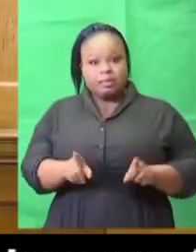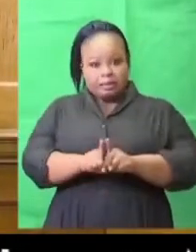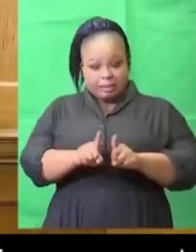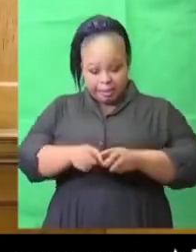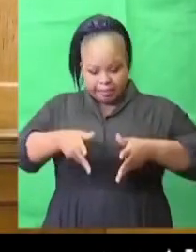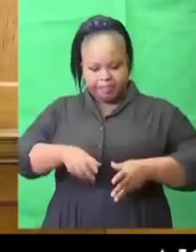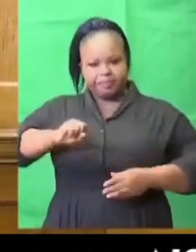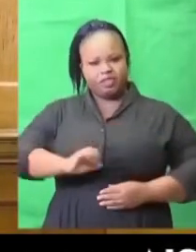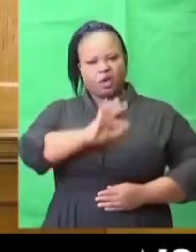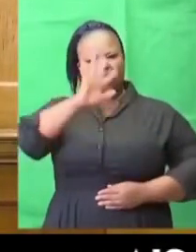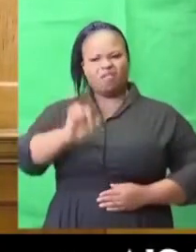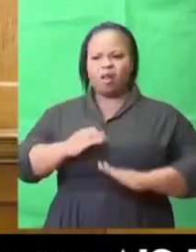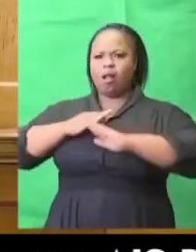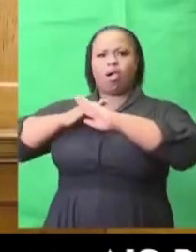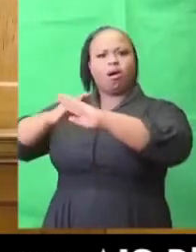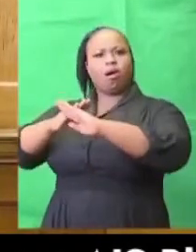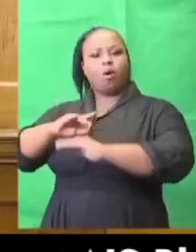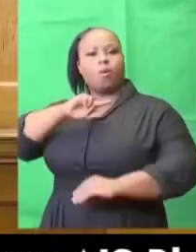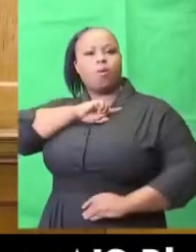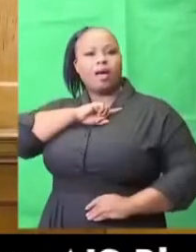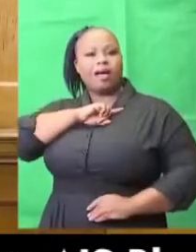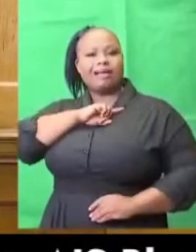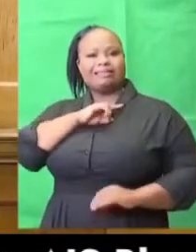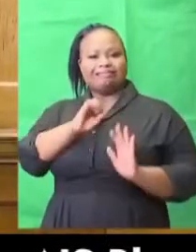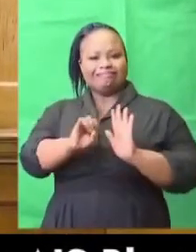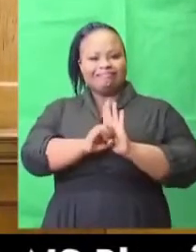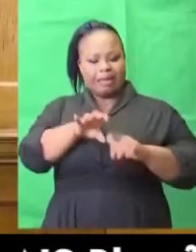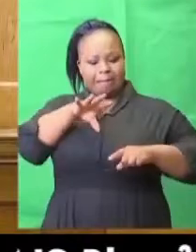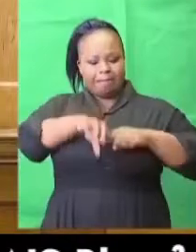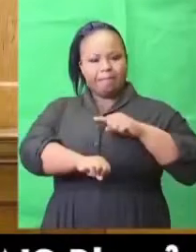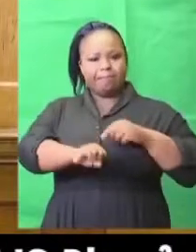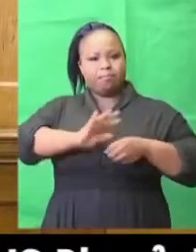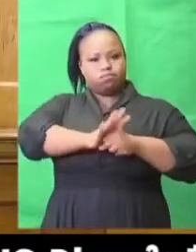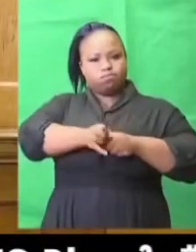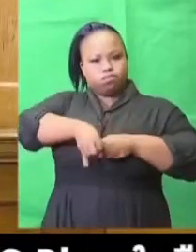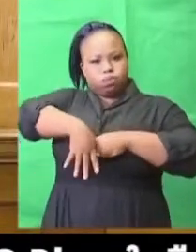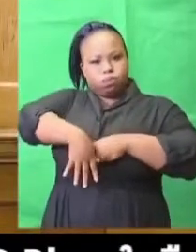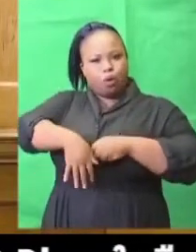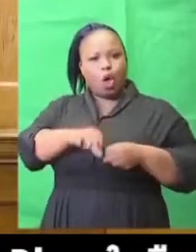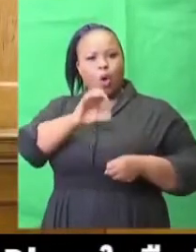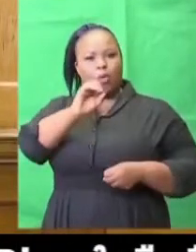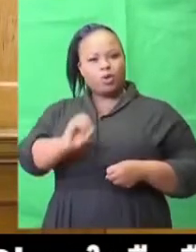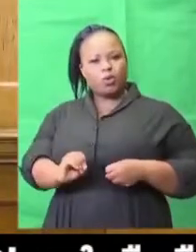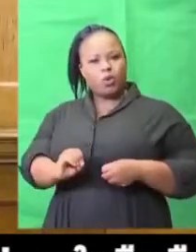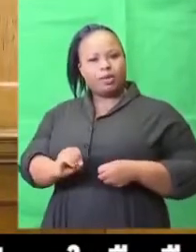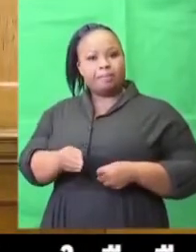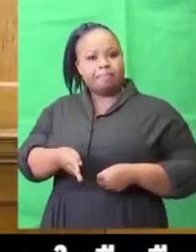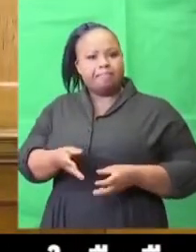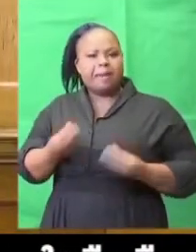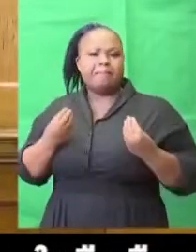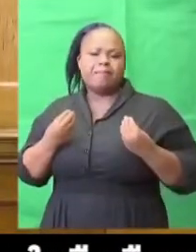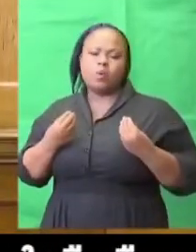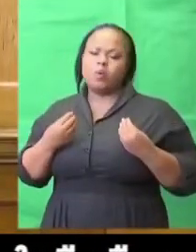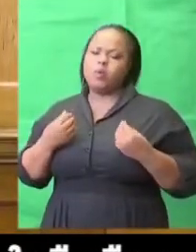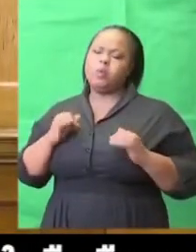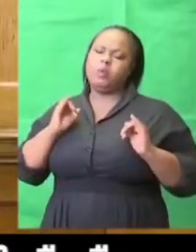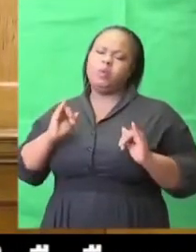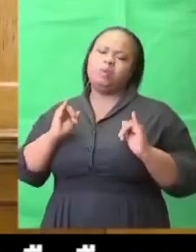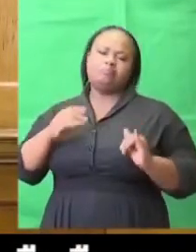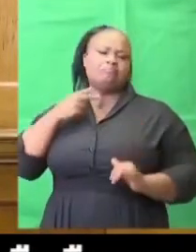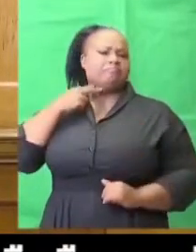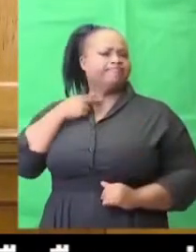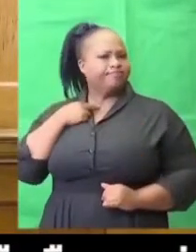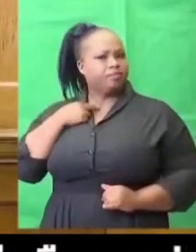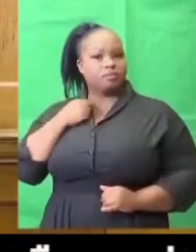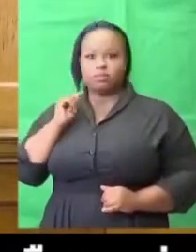old for Leaving The identificationof the oricon veryIn This Is x Clear